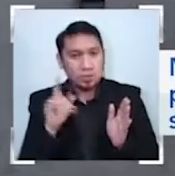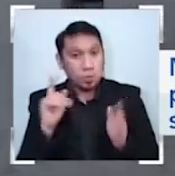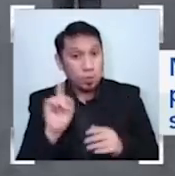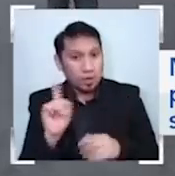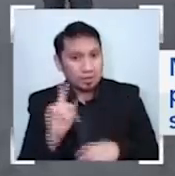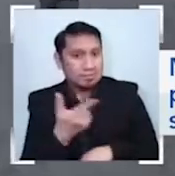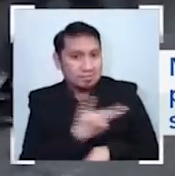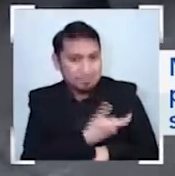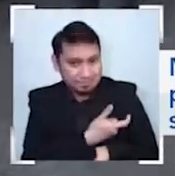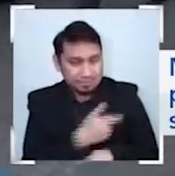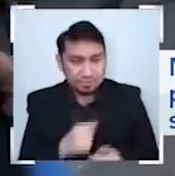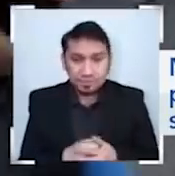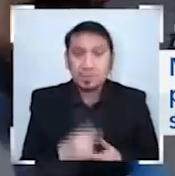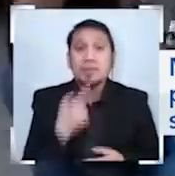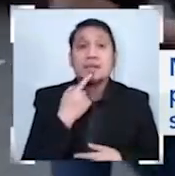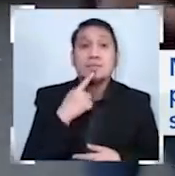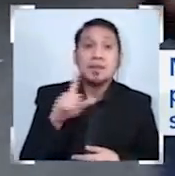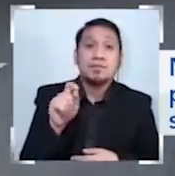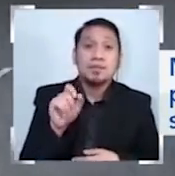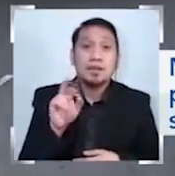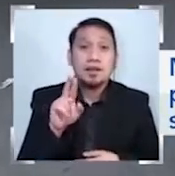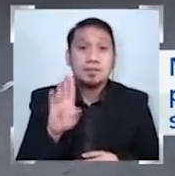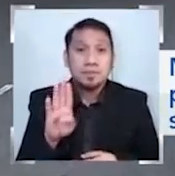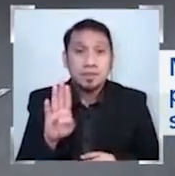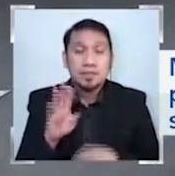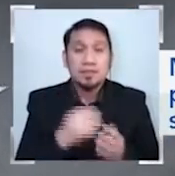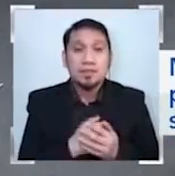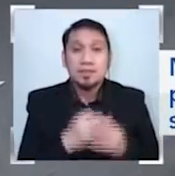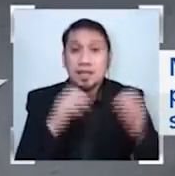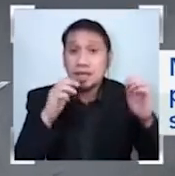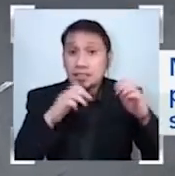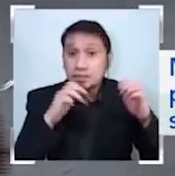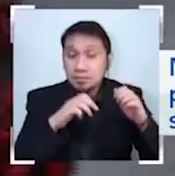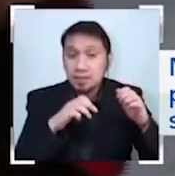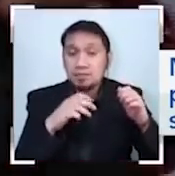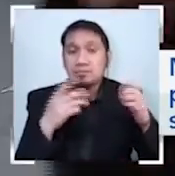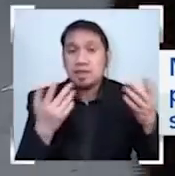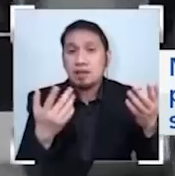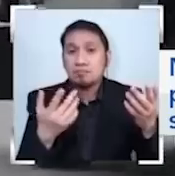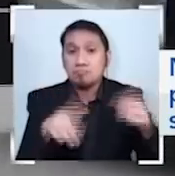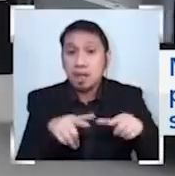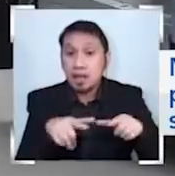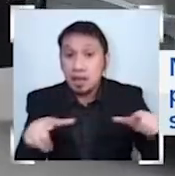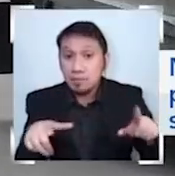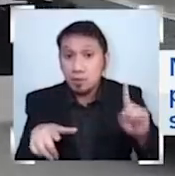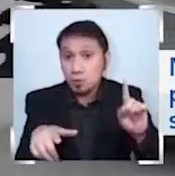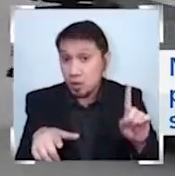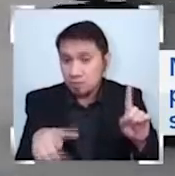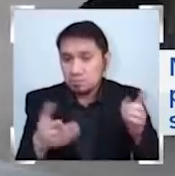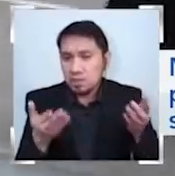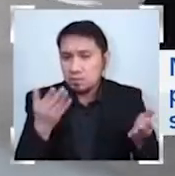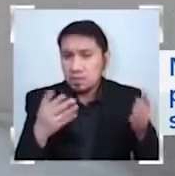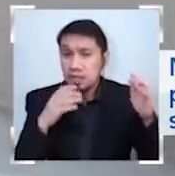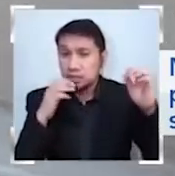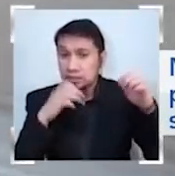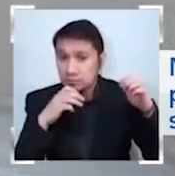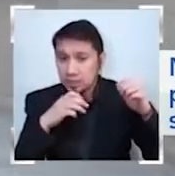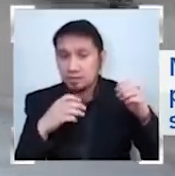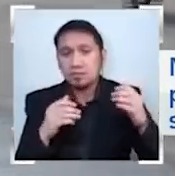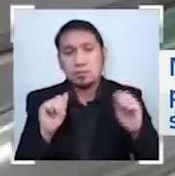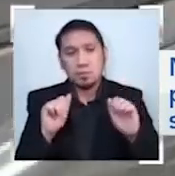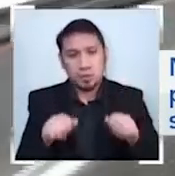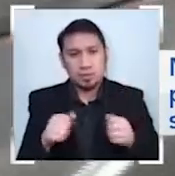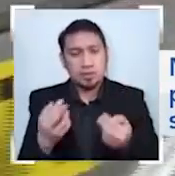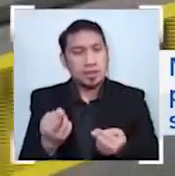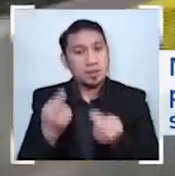pa sa LTFRB, sa inaasahang pagdedeklara ng Alert Level 1 sa Metro Manila, balak nilang irekomenda sa